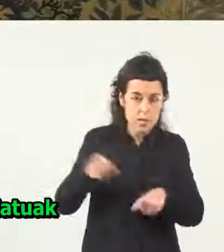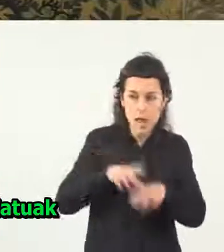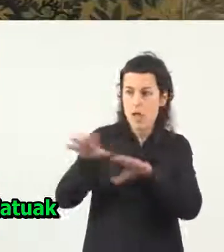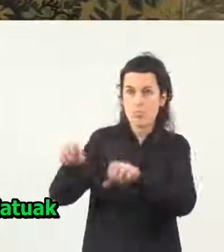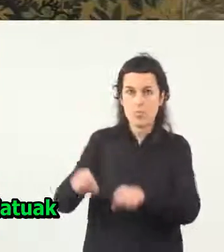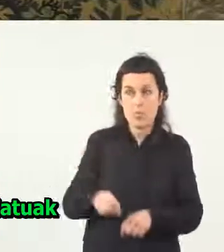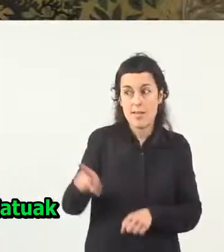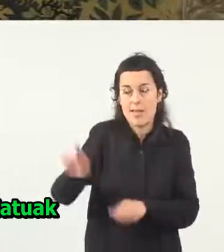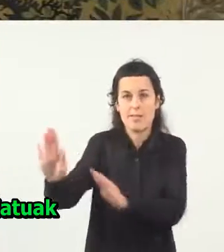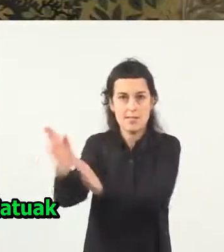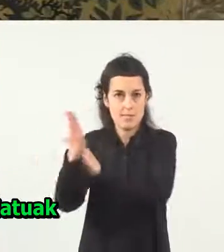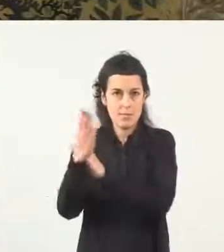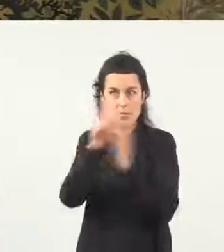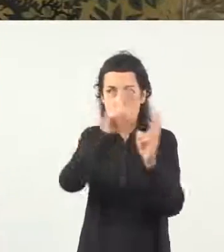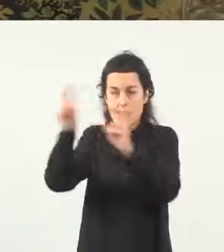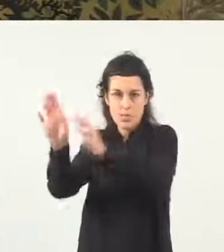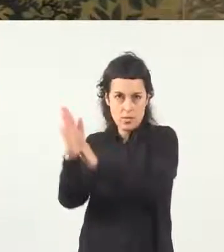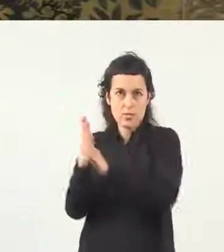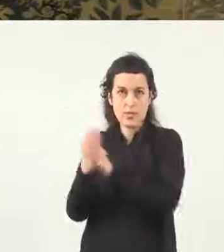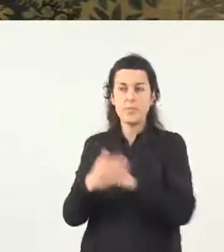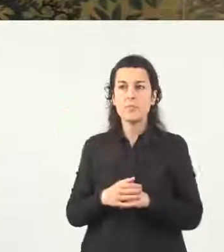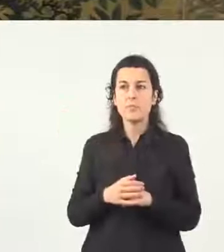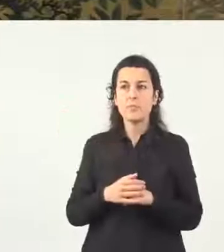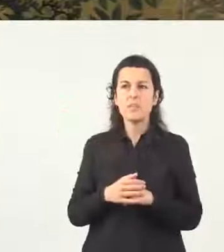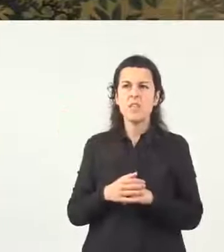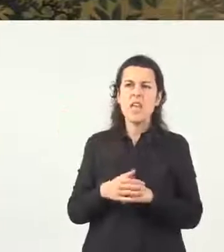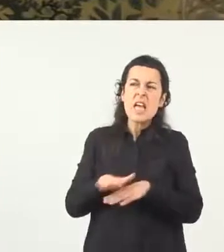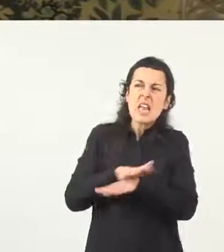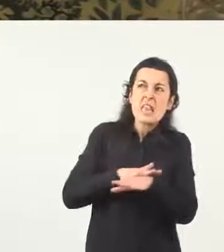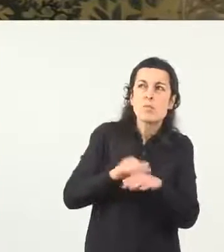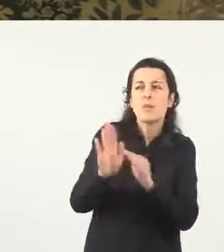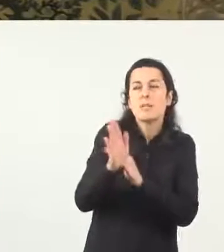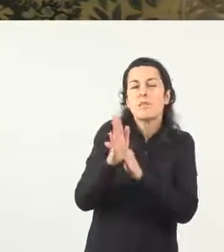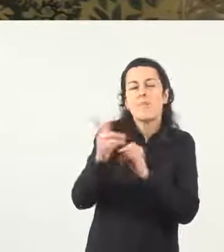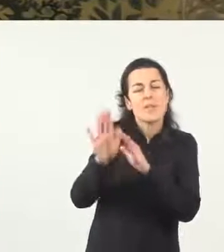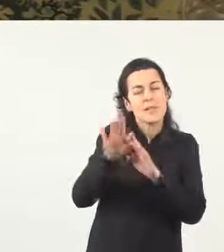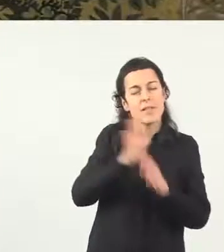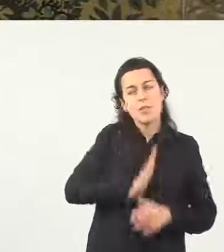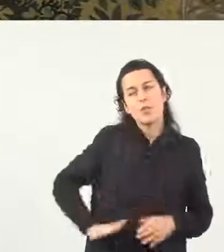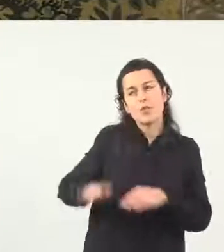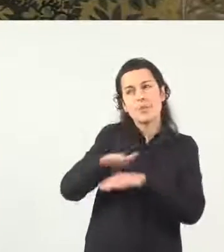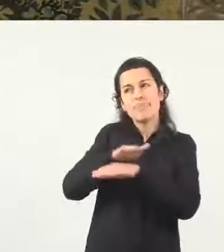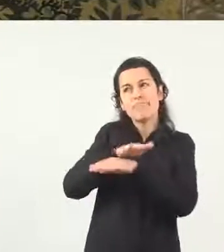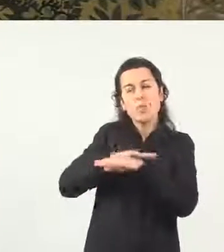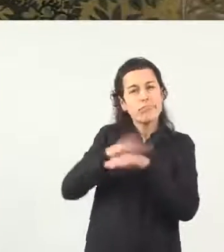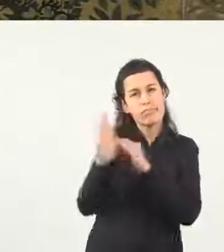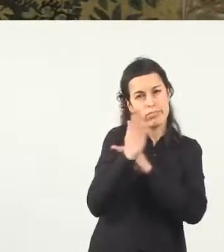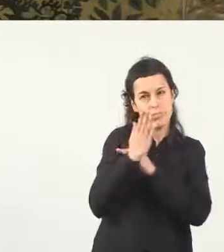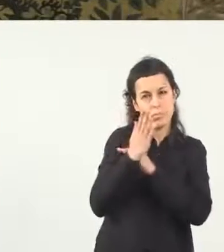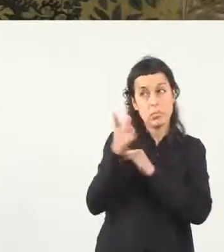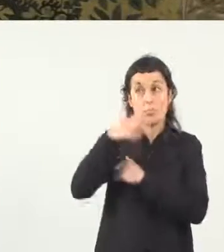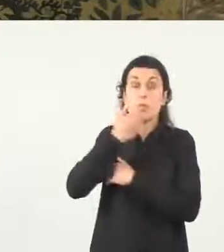errefusiak, eta hori planteatzen ari diren gai batzuk. Momentuz oso timidoki planteatzen ari da gai bat. Katalunian adibidez, badaude